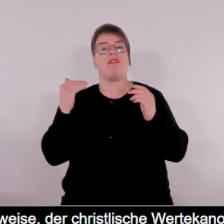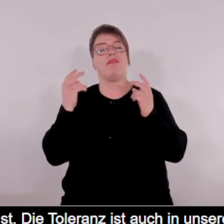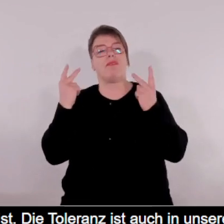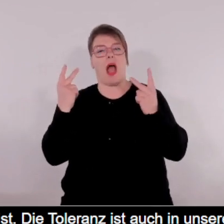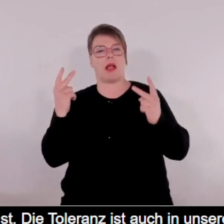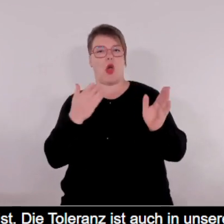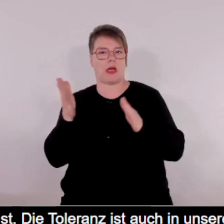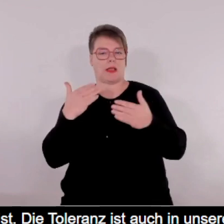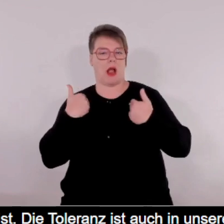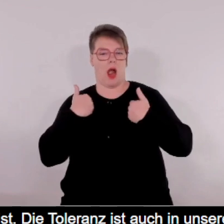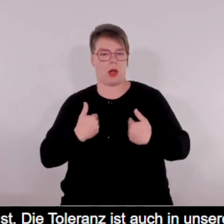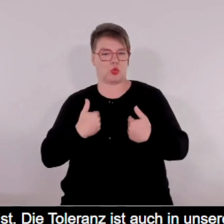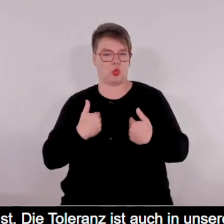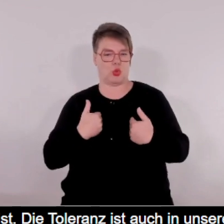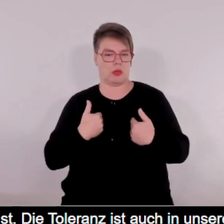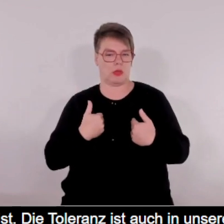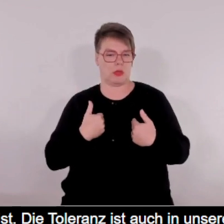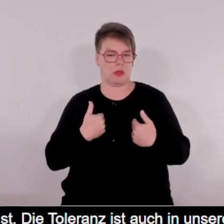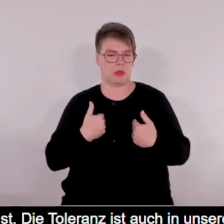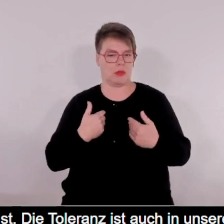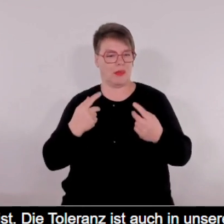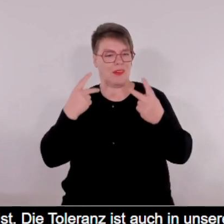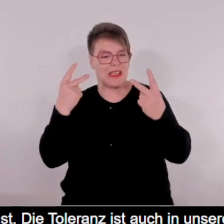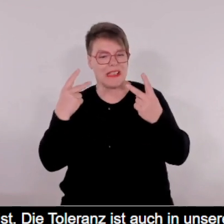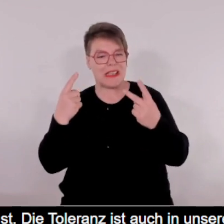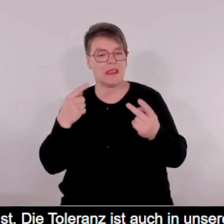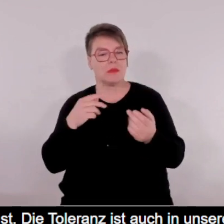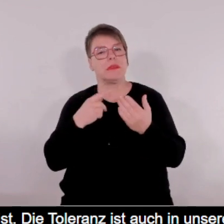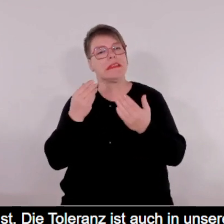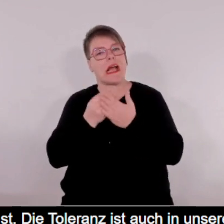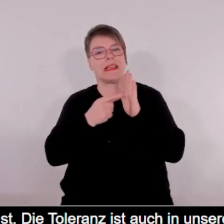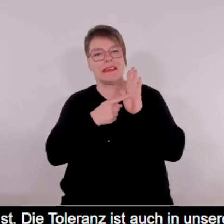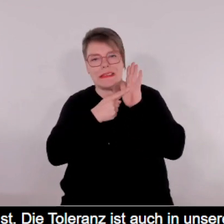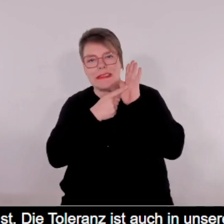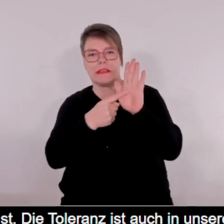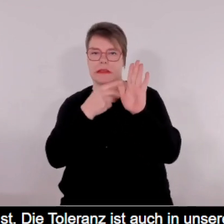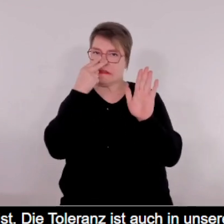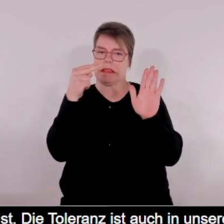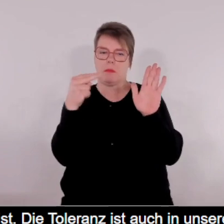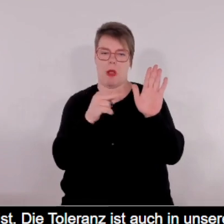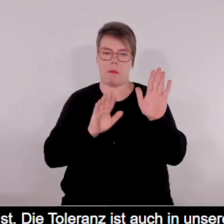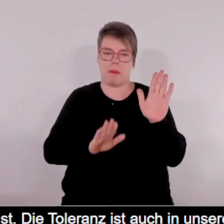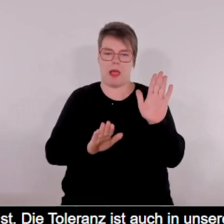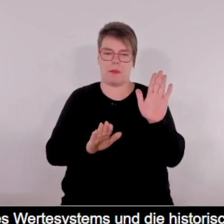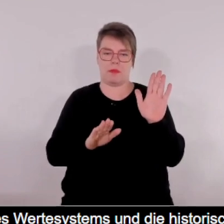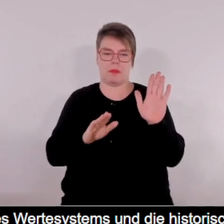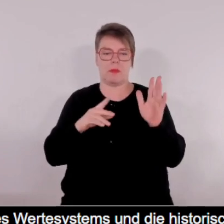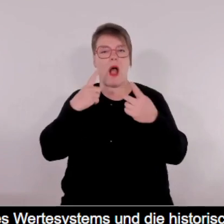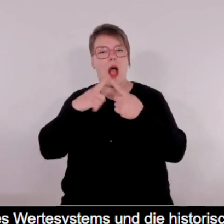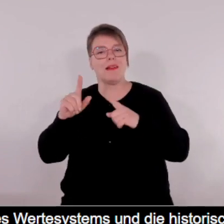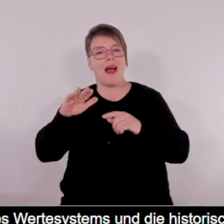fünf Jahren das oberste Verwaltungsgericht Deutschlands das so entschieden hat. Im Übrigen